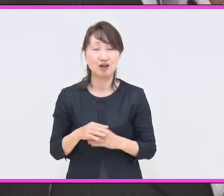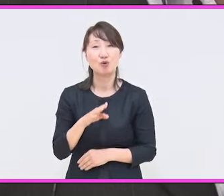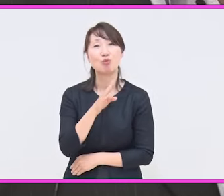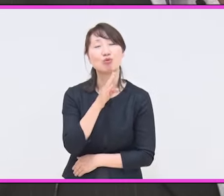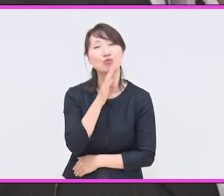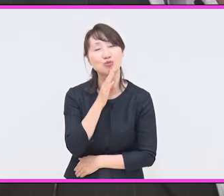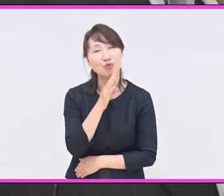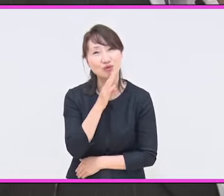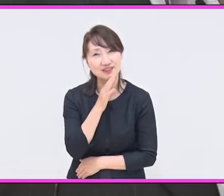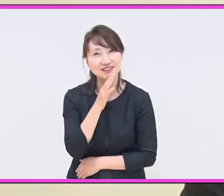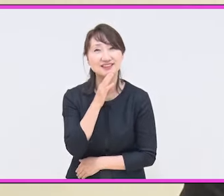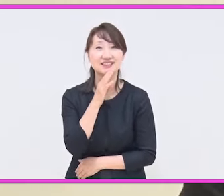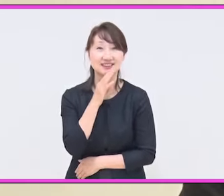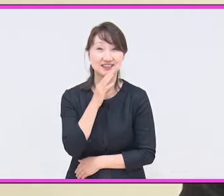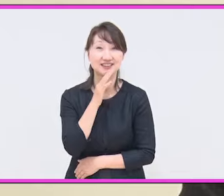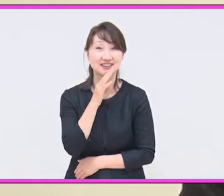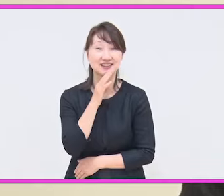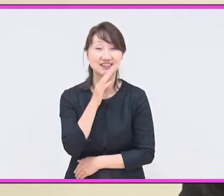れぐらい